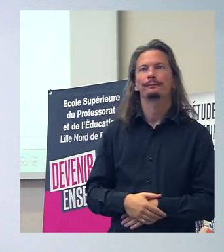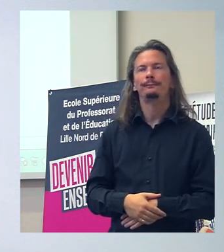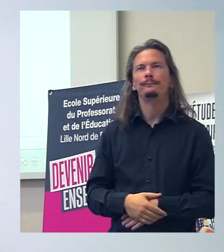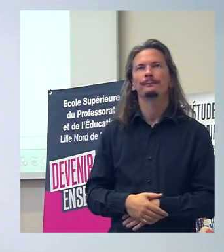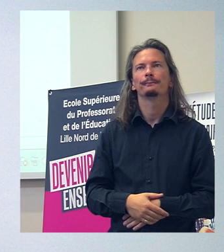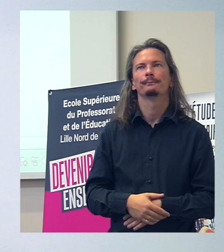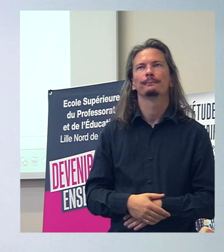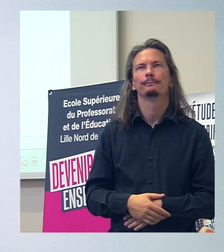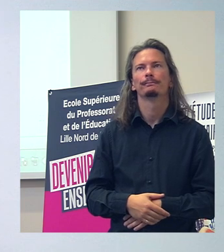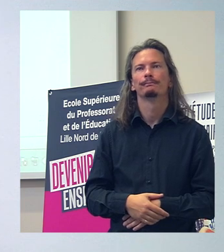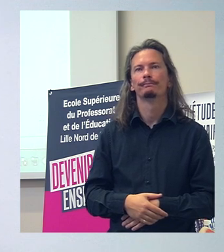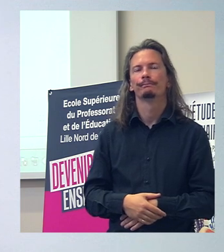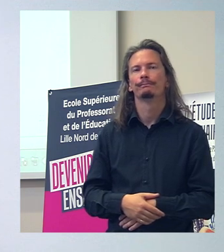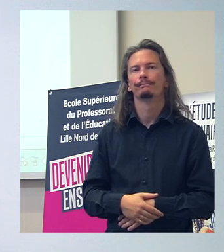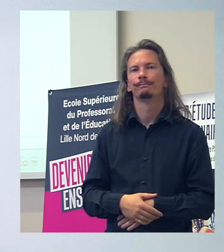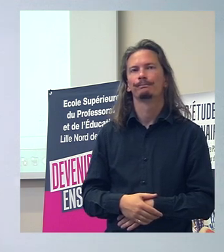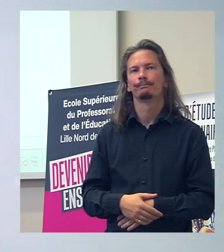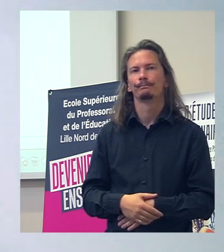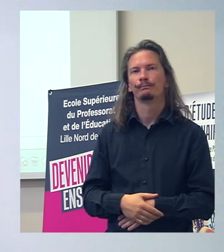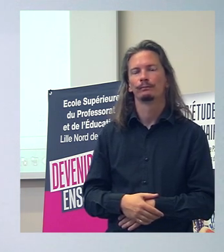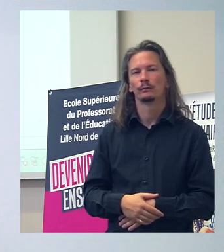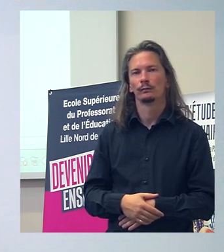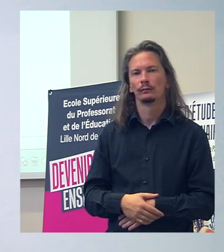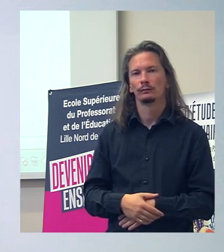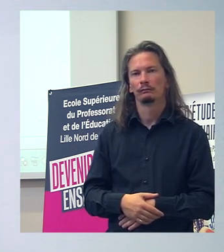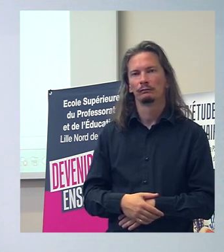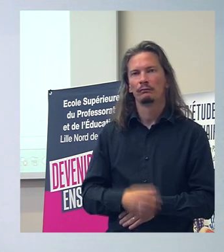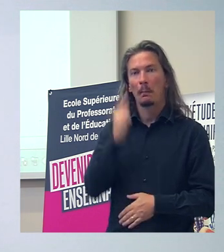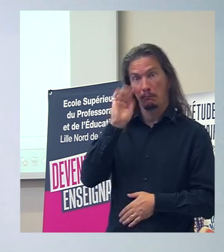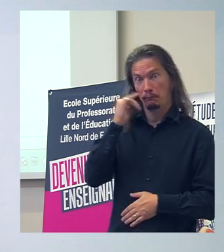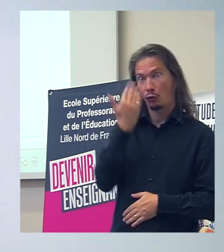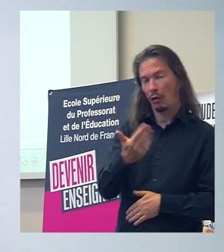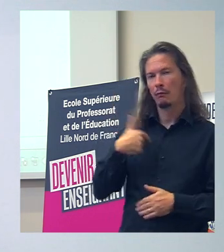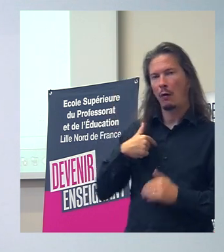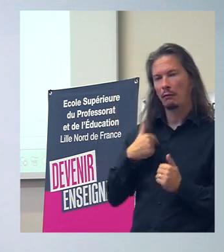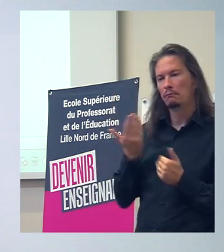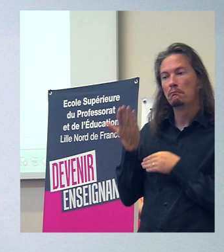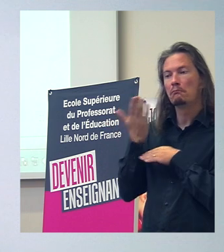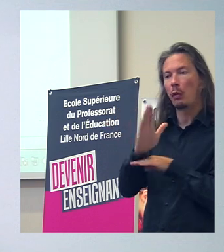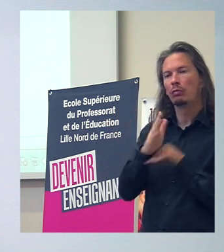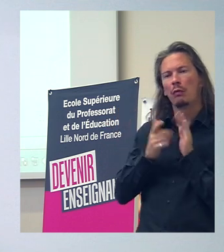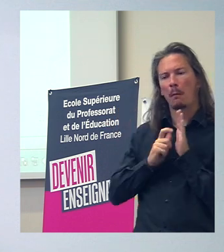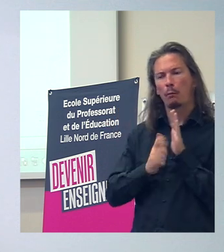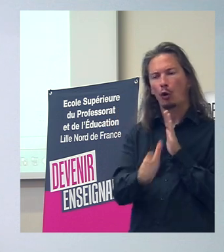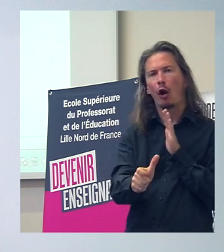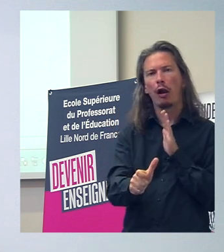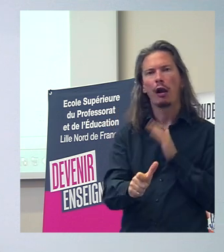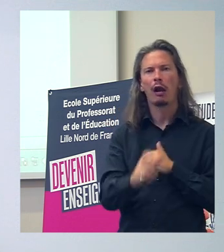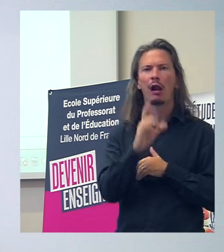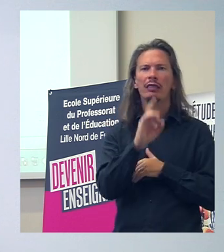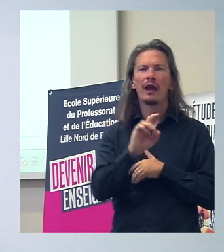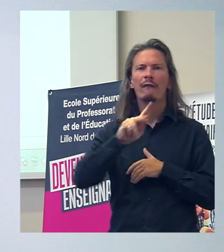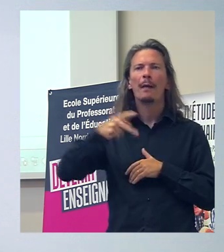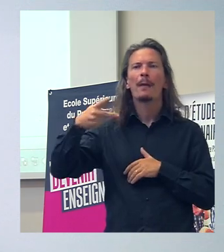Alors, c'est la raison pour laquelle je vous propose de vous dire quelques mots du protocole de la DVP tel que je